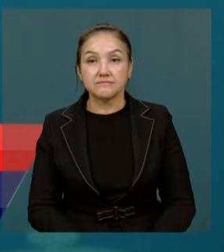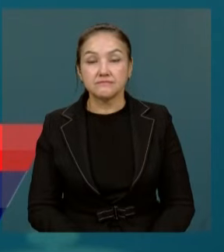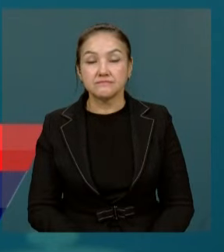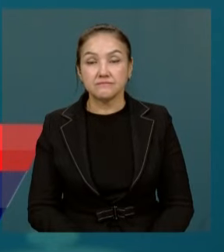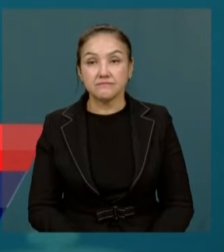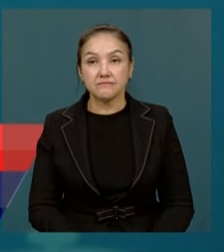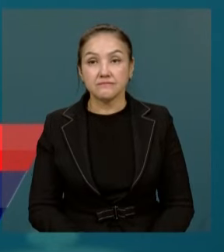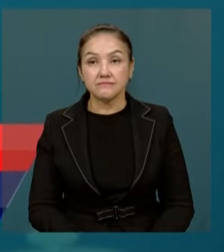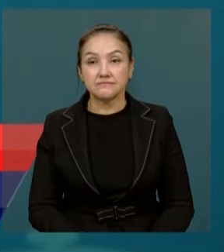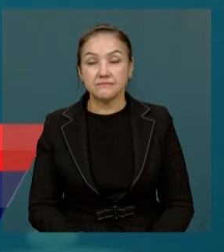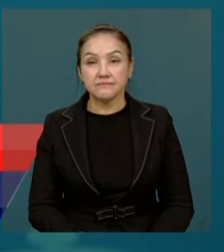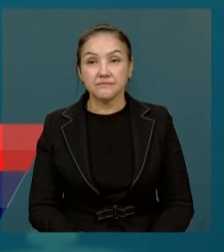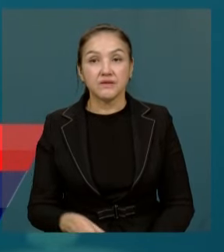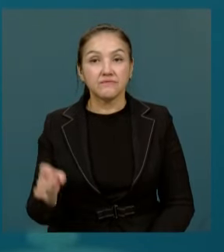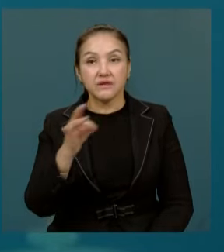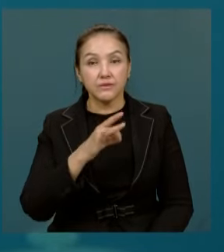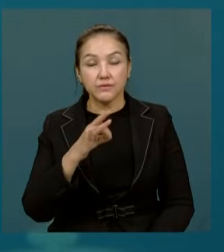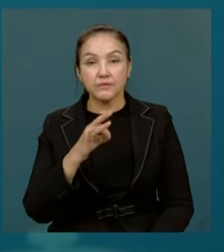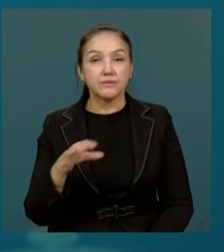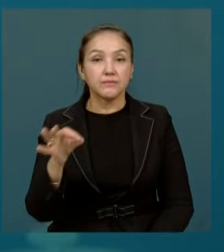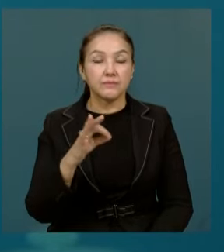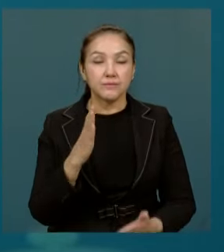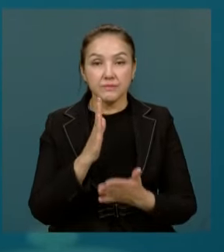в ряде районов